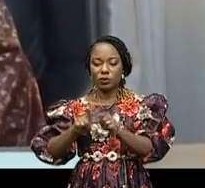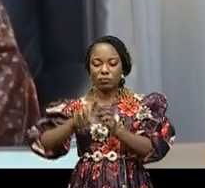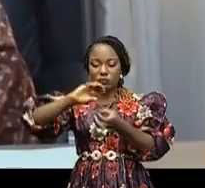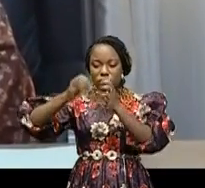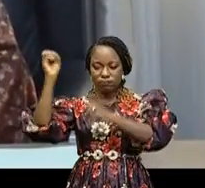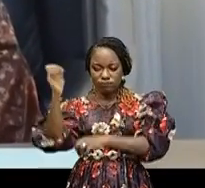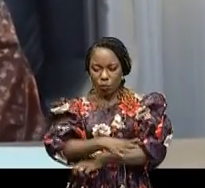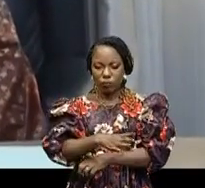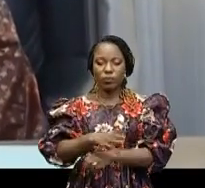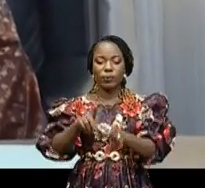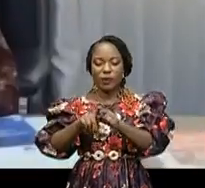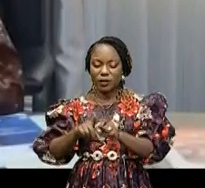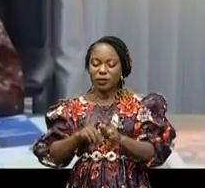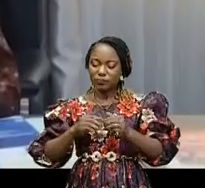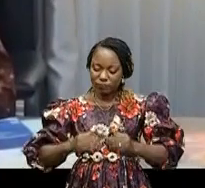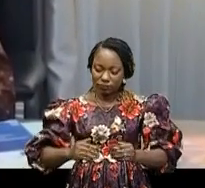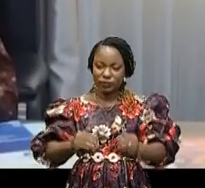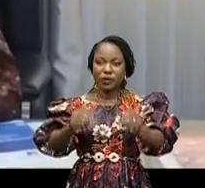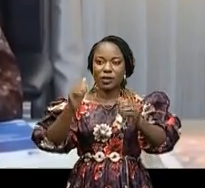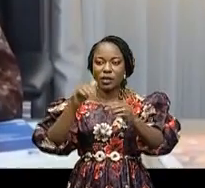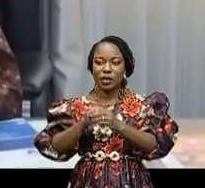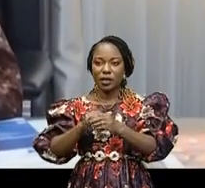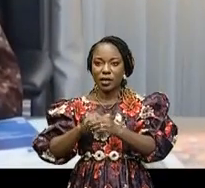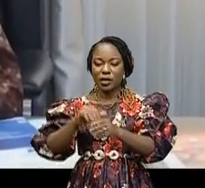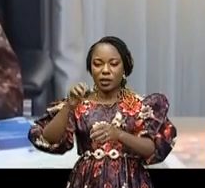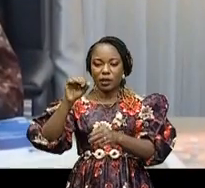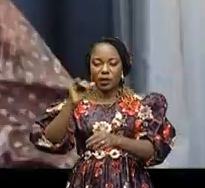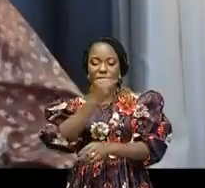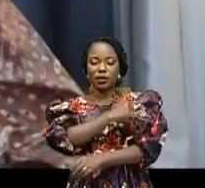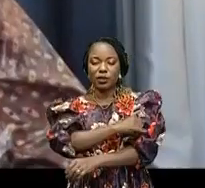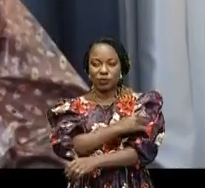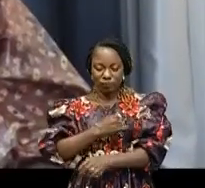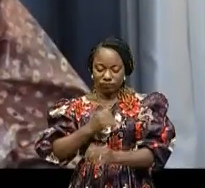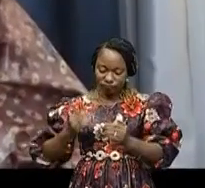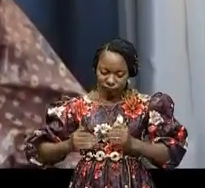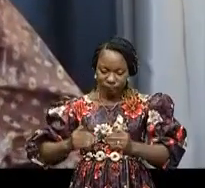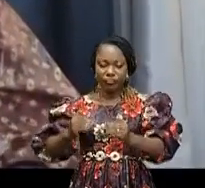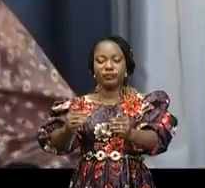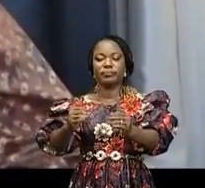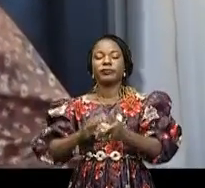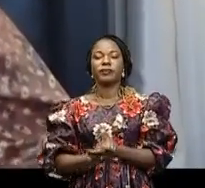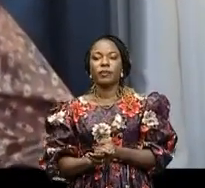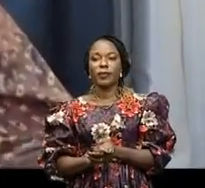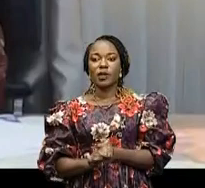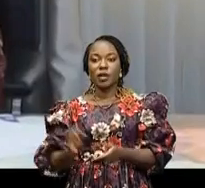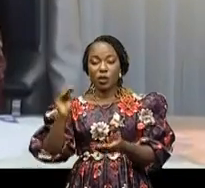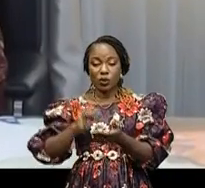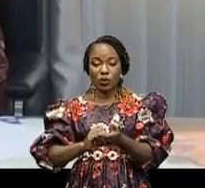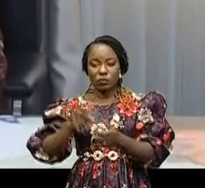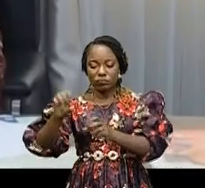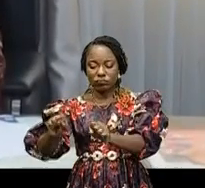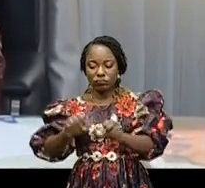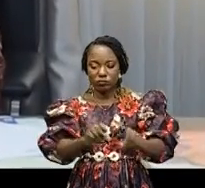offensives ont aussi été engagés en Ituri contre les positions terroristes ADF-MTM et leurs supplétifs, où ils tentaient de